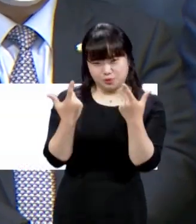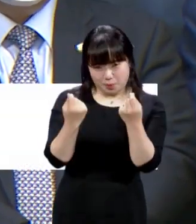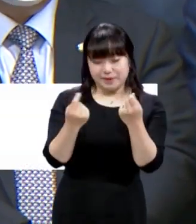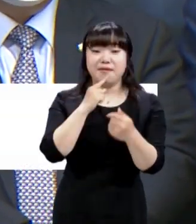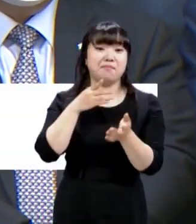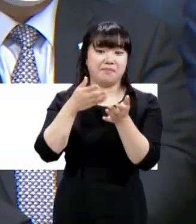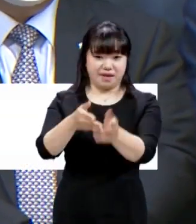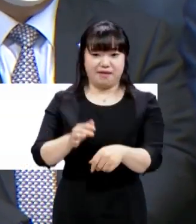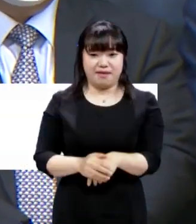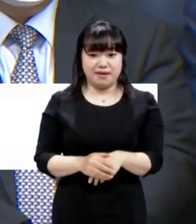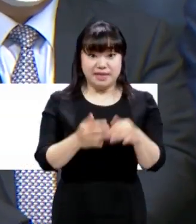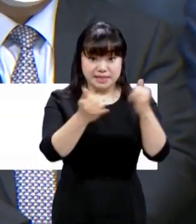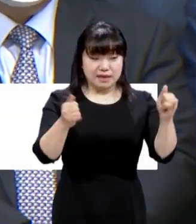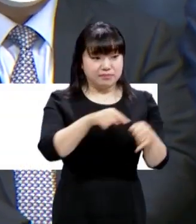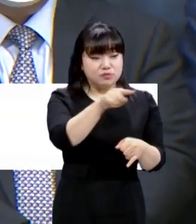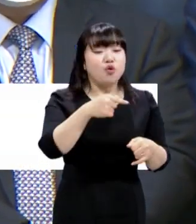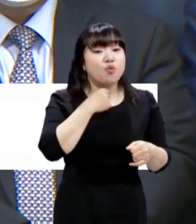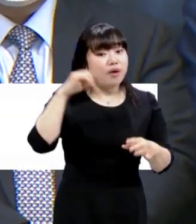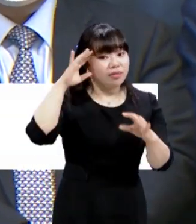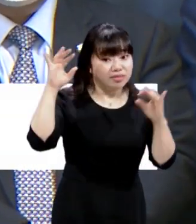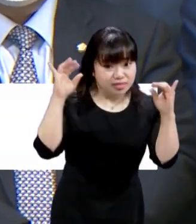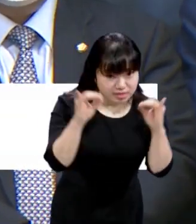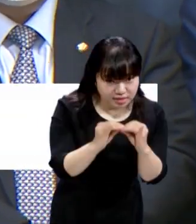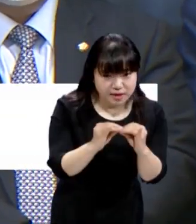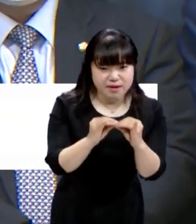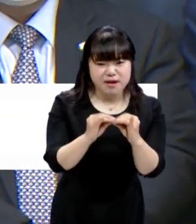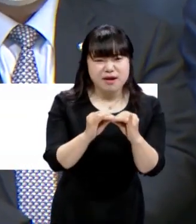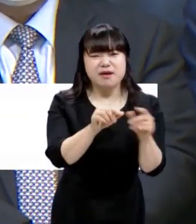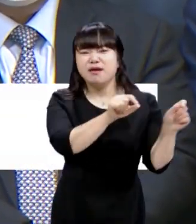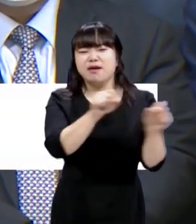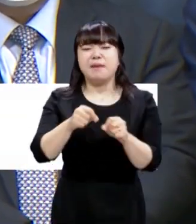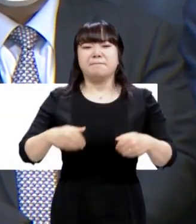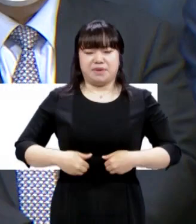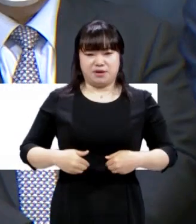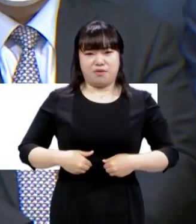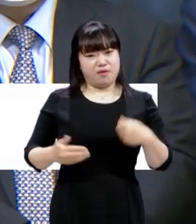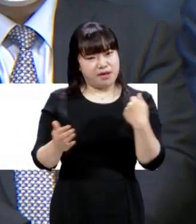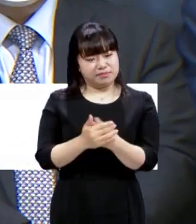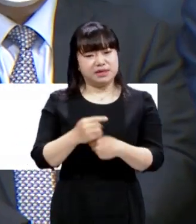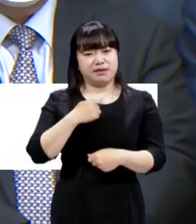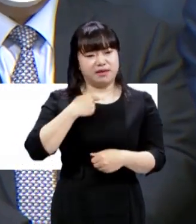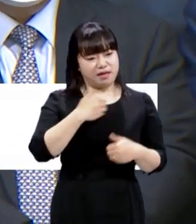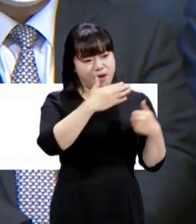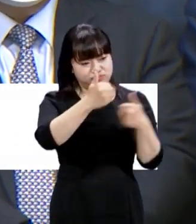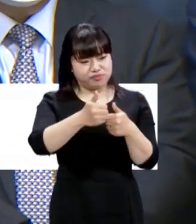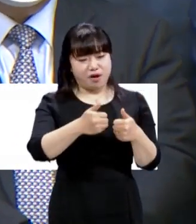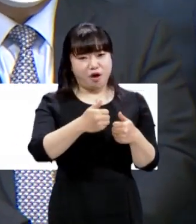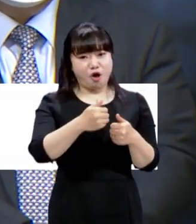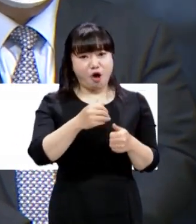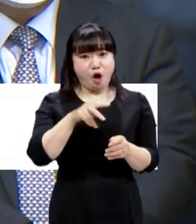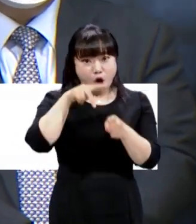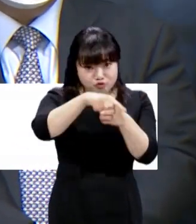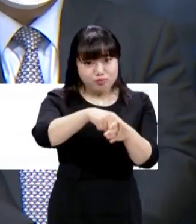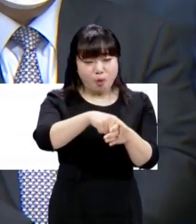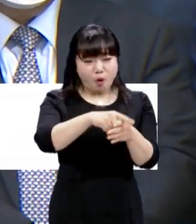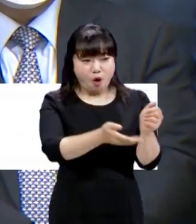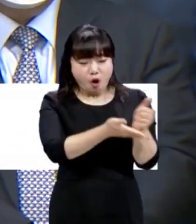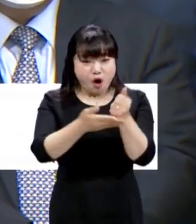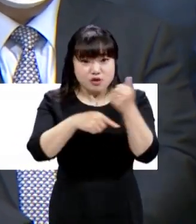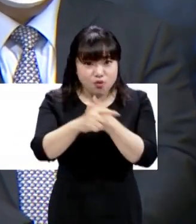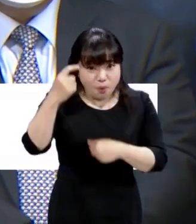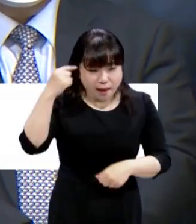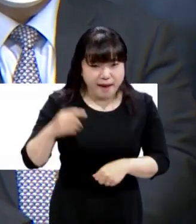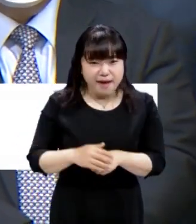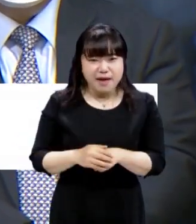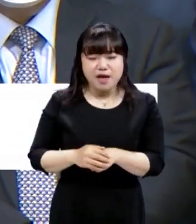떨어질 텐데 너무 교환 지금 있습니다 그래서 성령이 를 불러 됐었고 속력이 는 및 성별